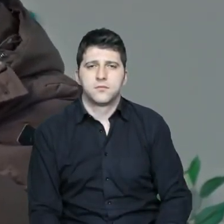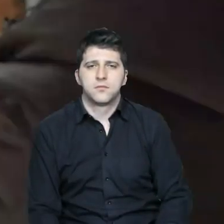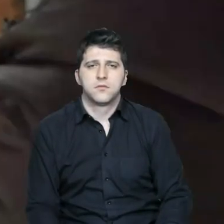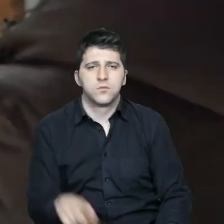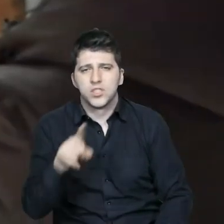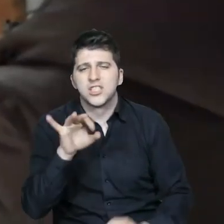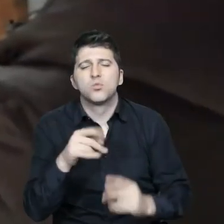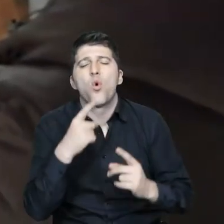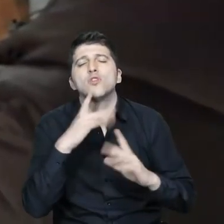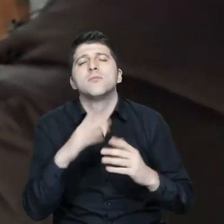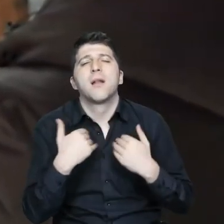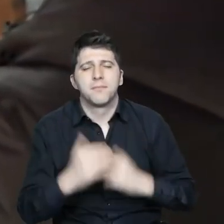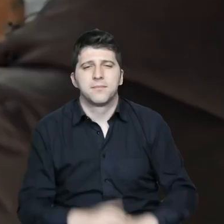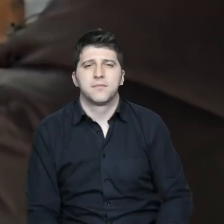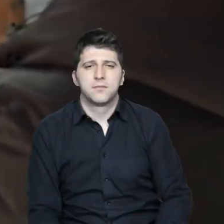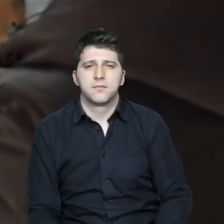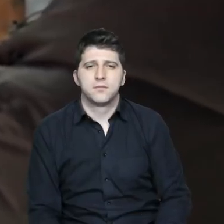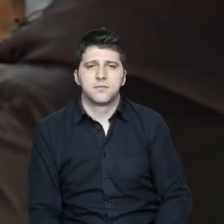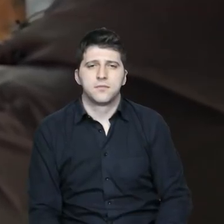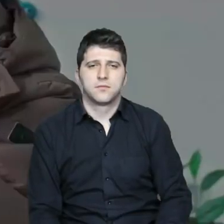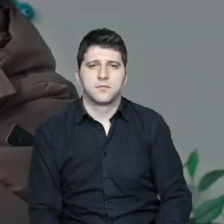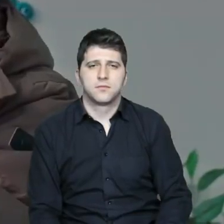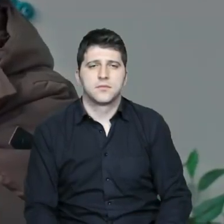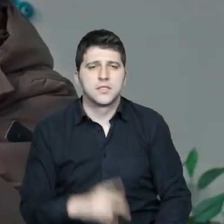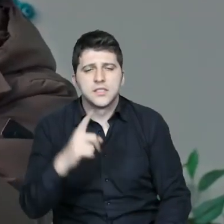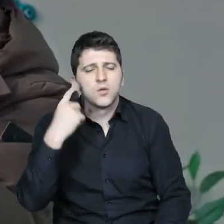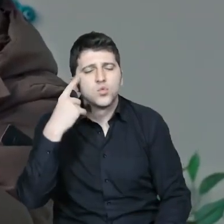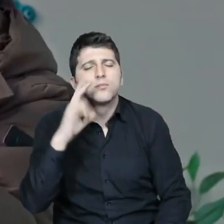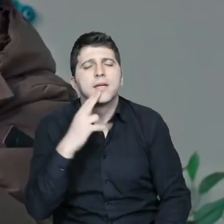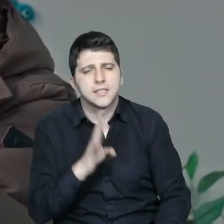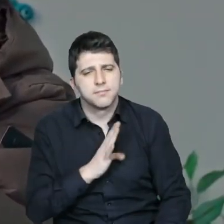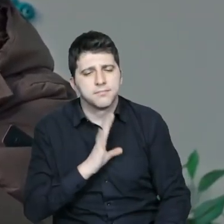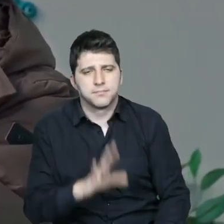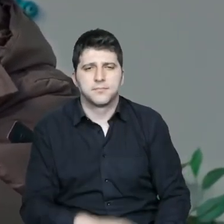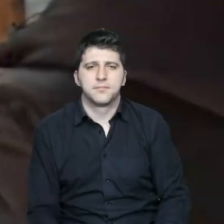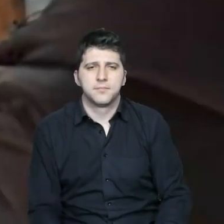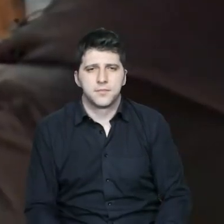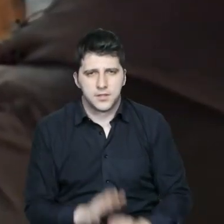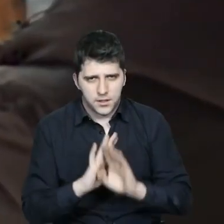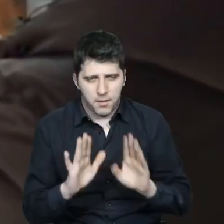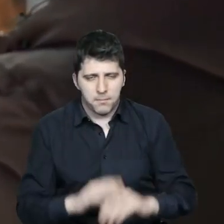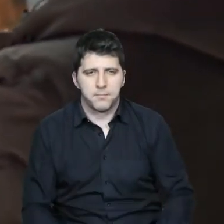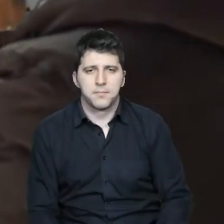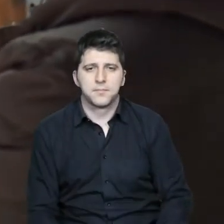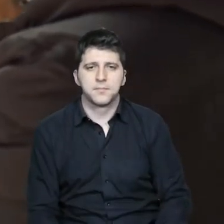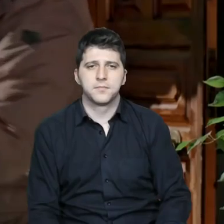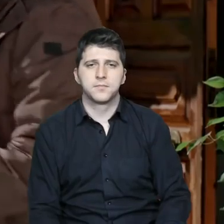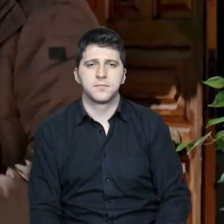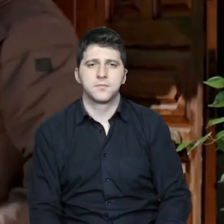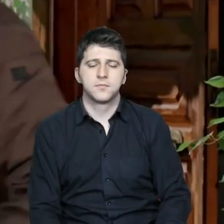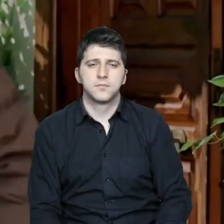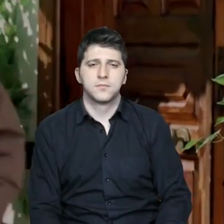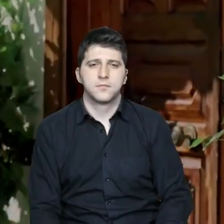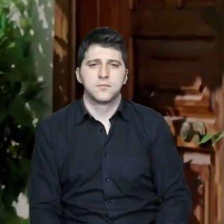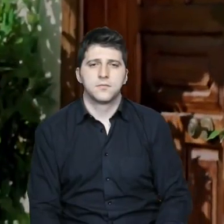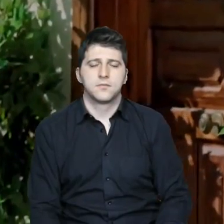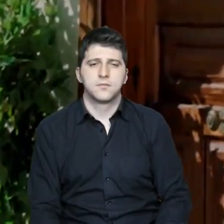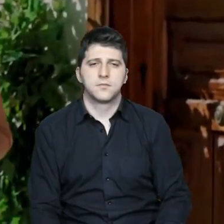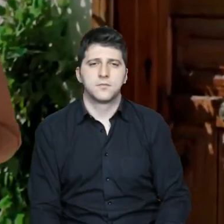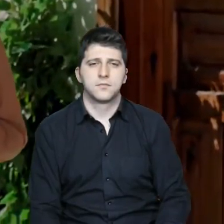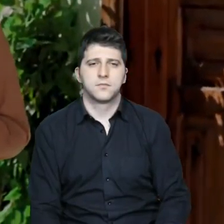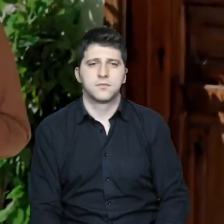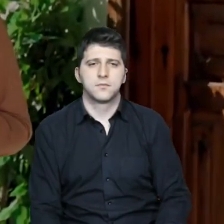Bunları şimdi konuşmayalım. Sen düşünme kızım bunları şimdi. Tamam. Bahçe kapısına yöneldi.